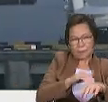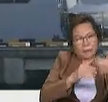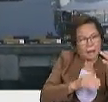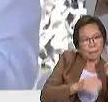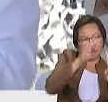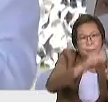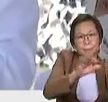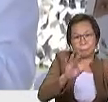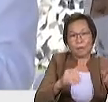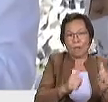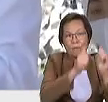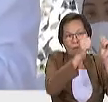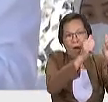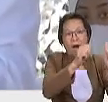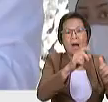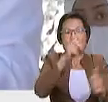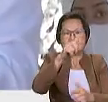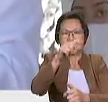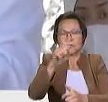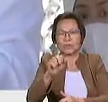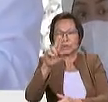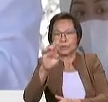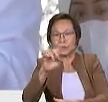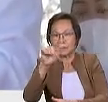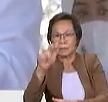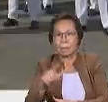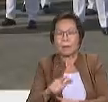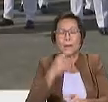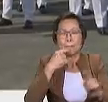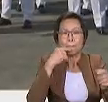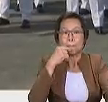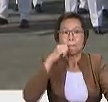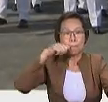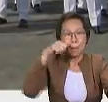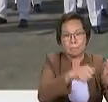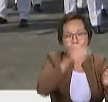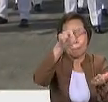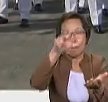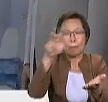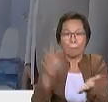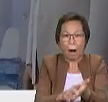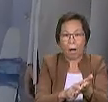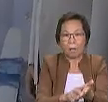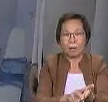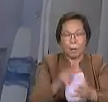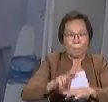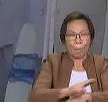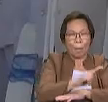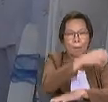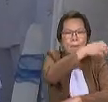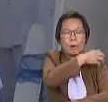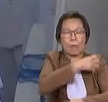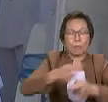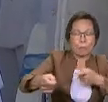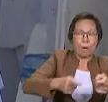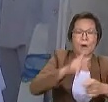September lalu terdahulu tansri Reza membacakan perintah pentol yahan dan turut memakaikan insignia pegawai memerintah